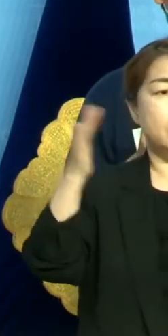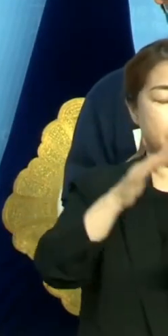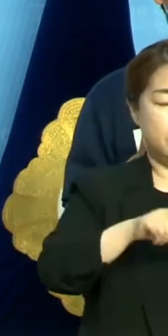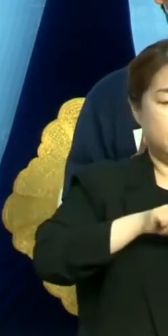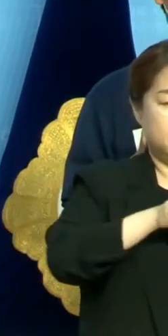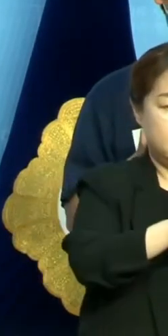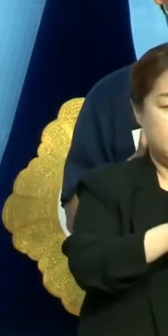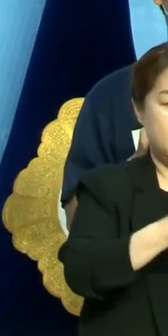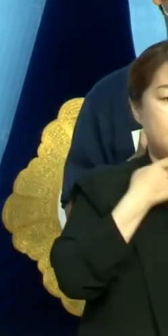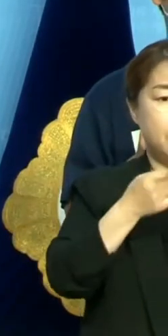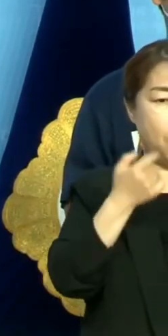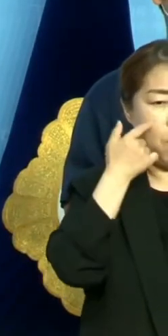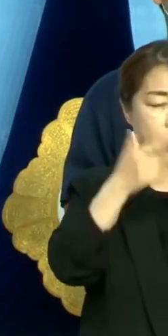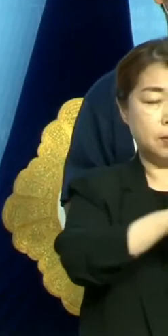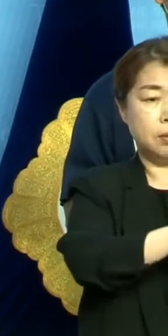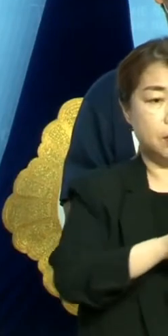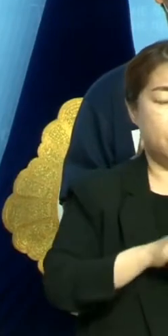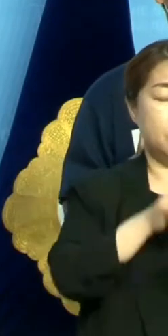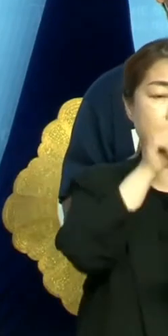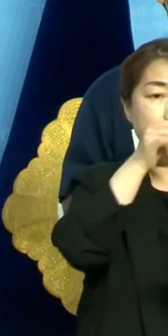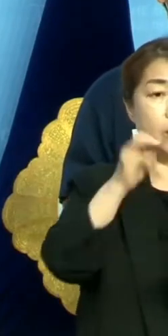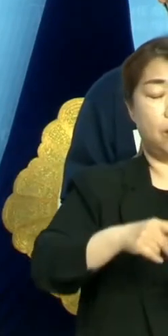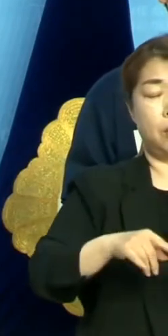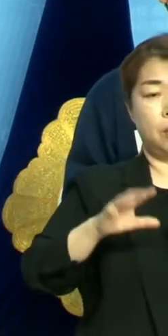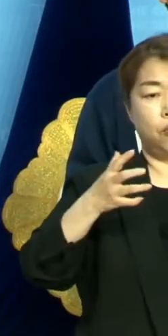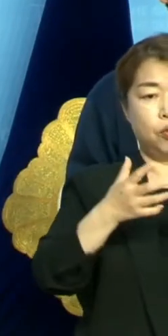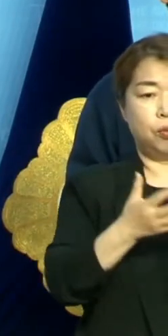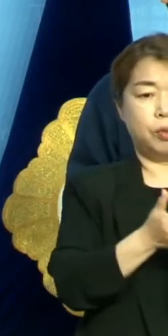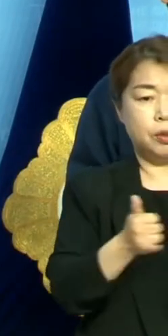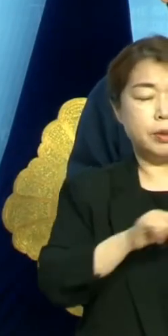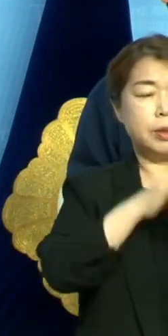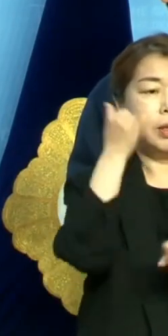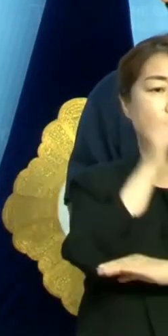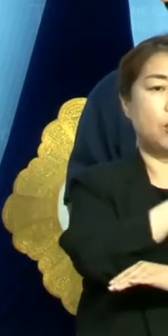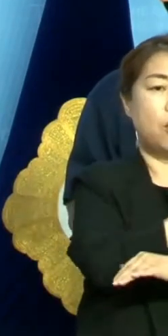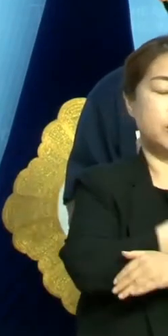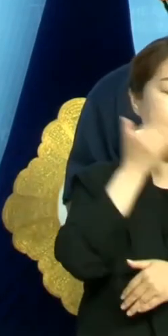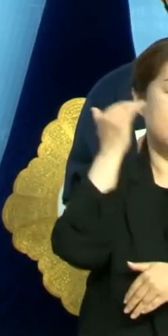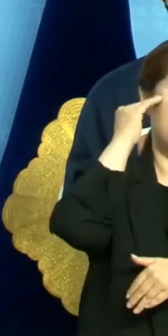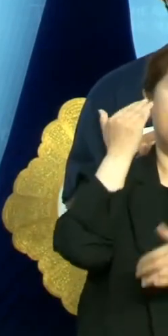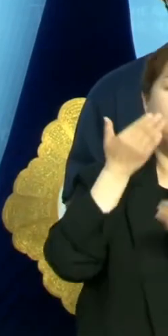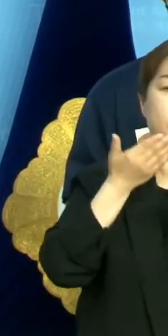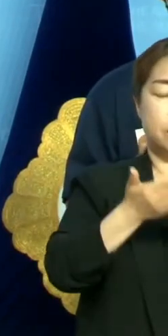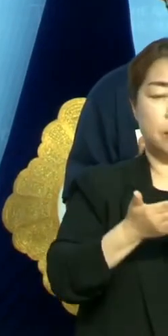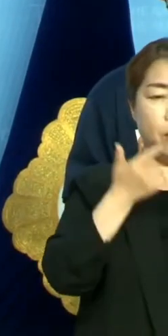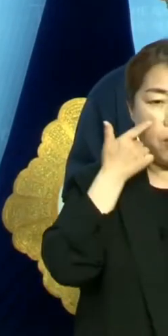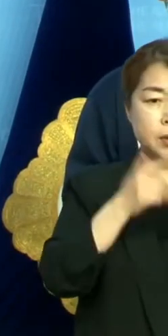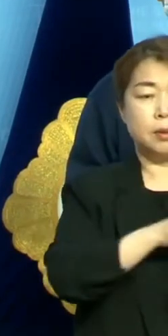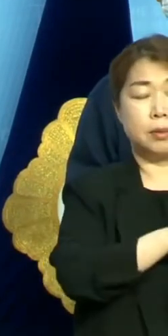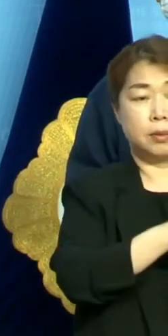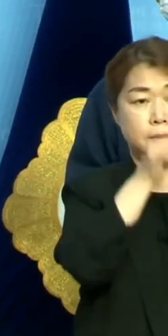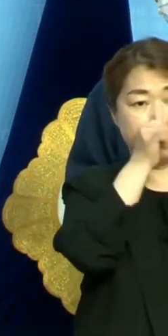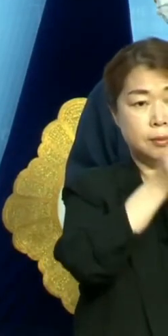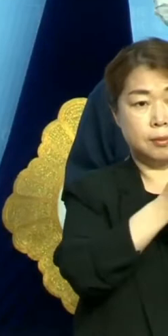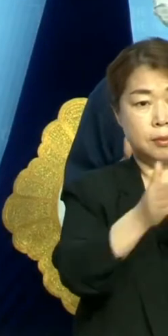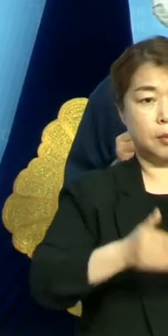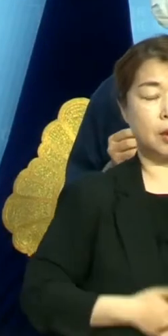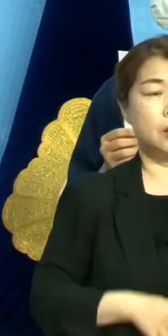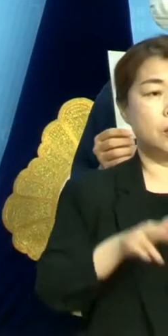가해지는 압박이 명확히 드러났고 이는 국민으로서의 기본권을 침해하는 여지가 다분한 이기 때문입니다